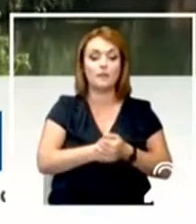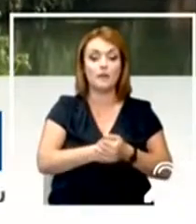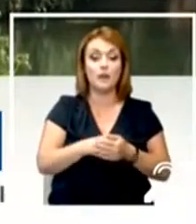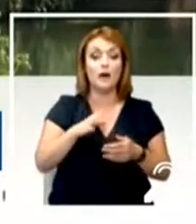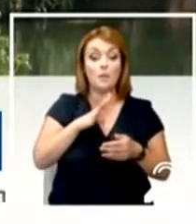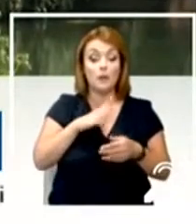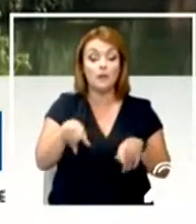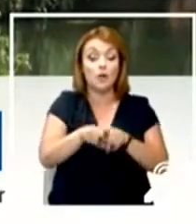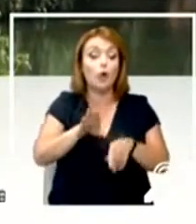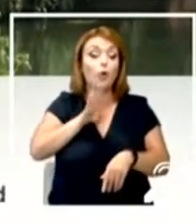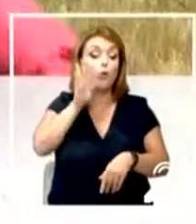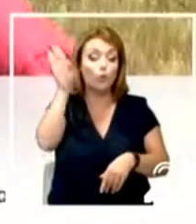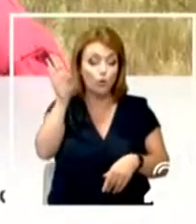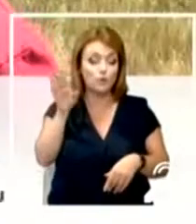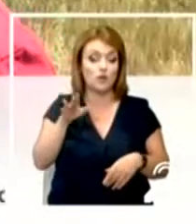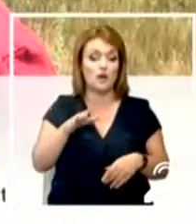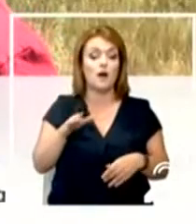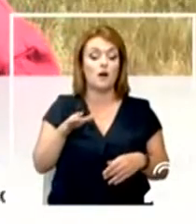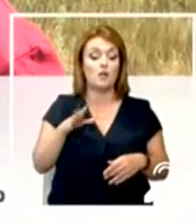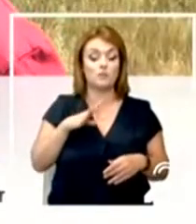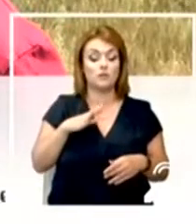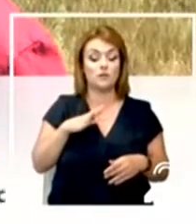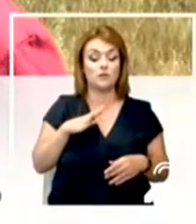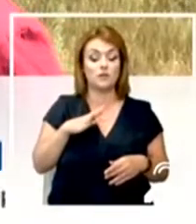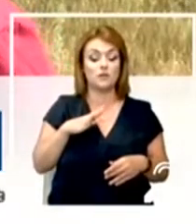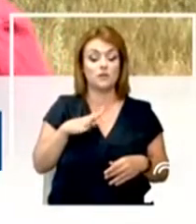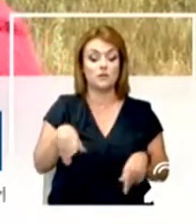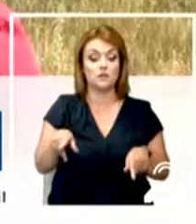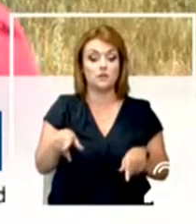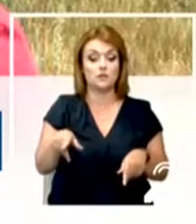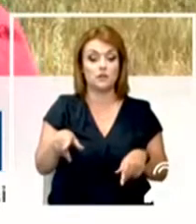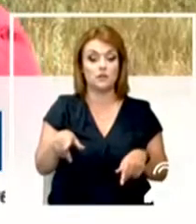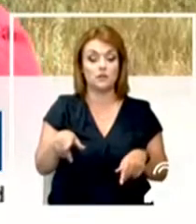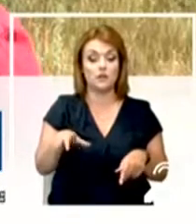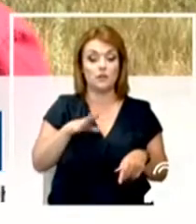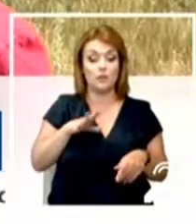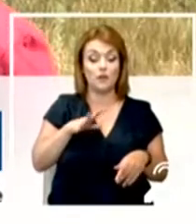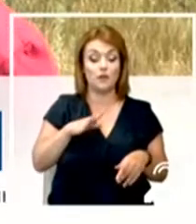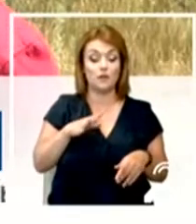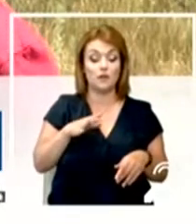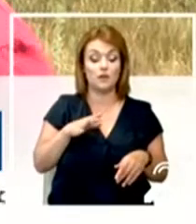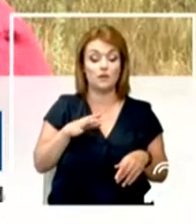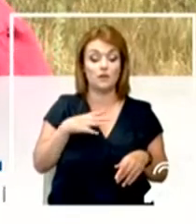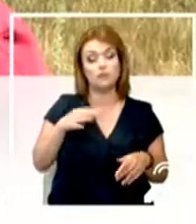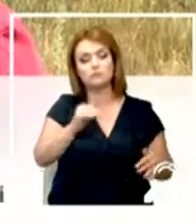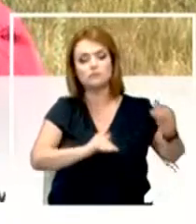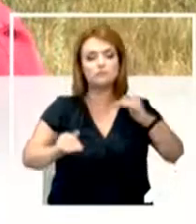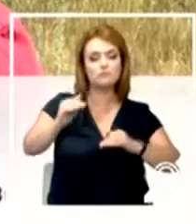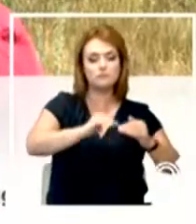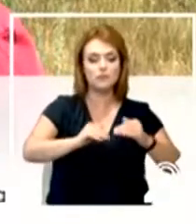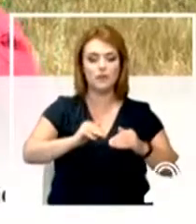baie la Nistru, se vede că un lunetist a început să împuște în mine și a nimerit gloanțele curat